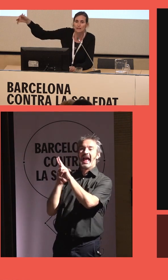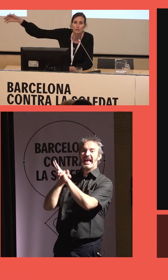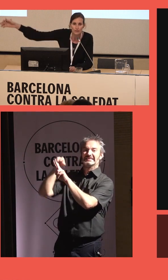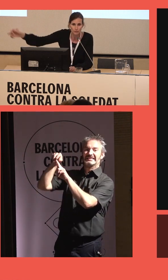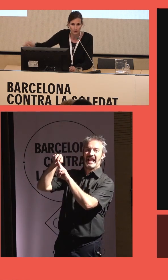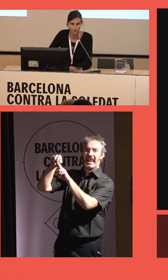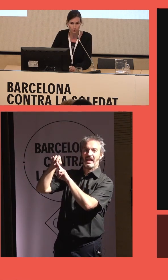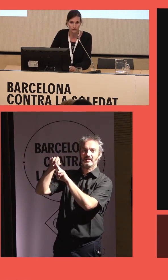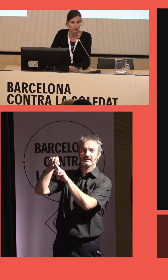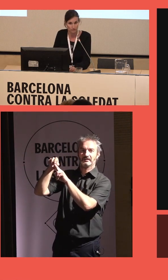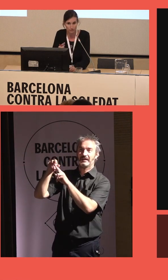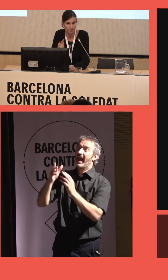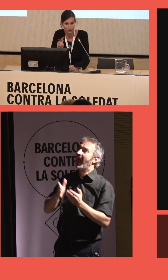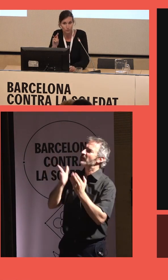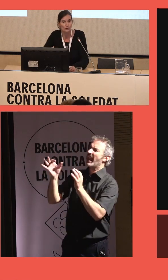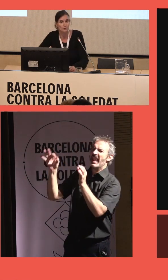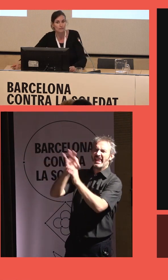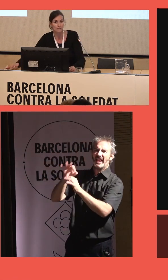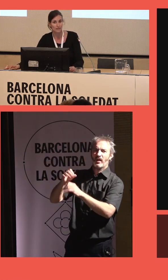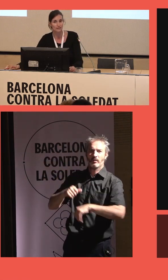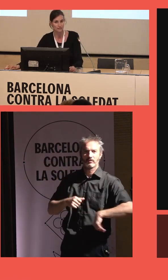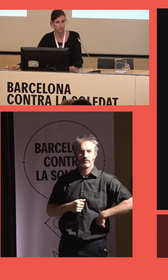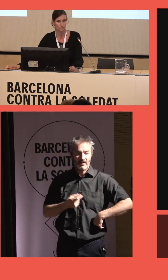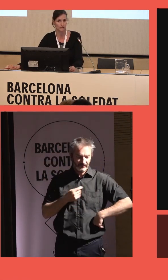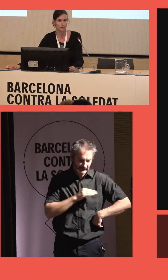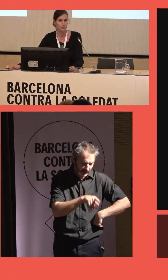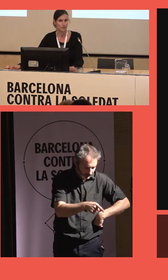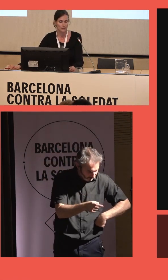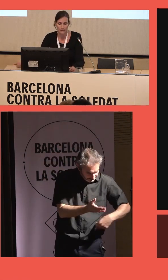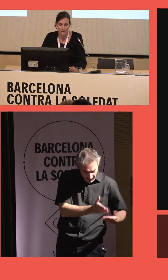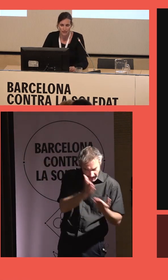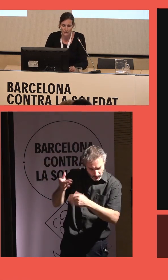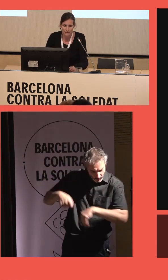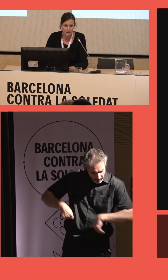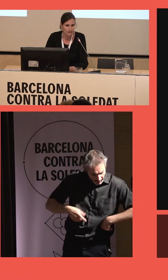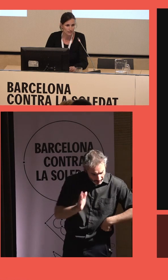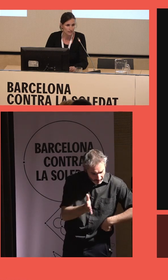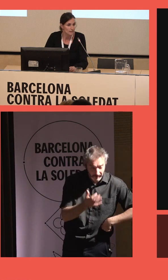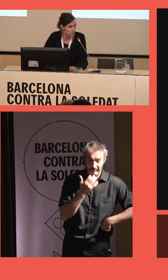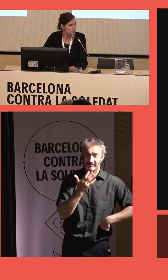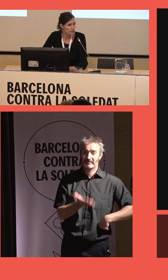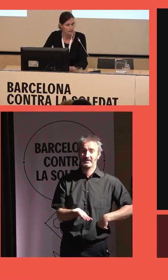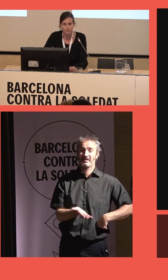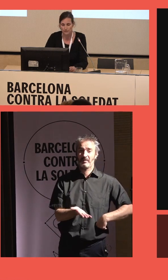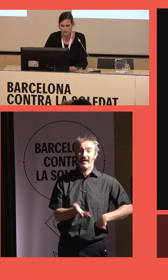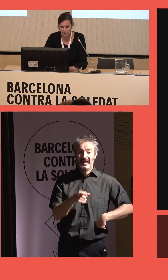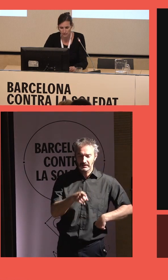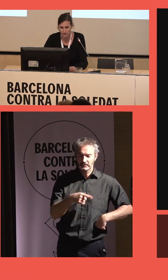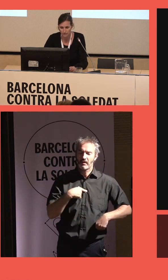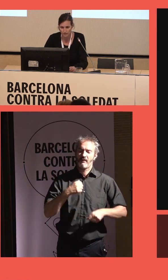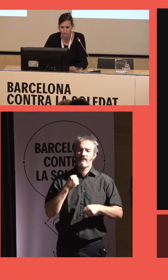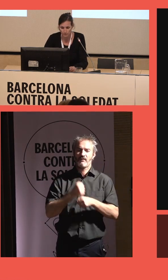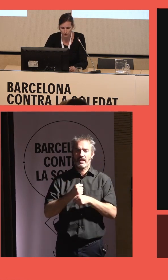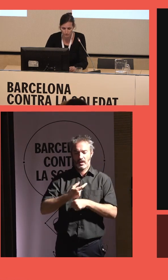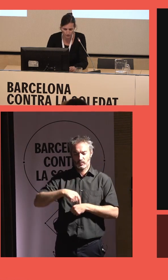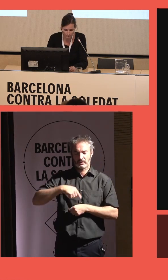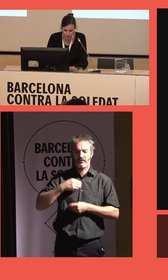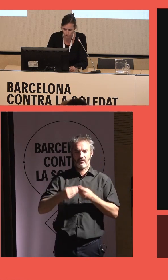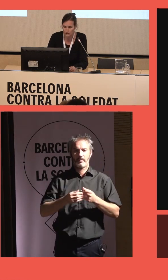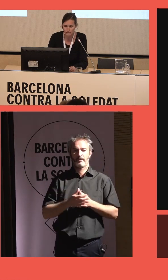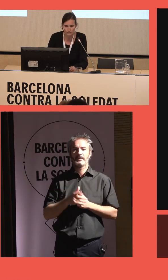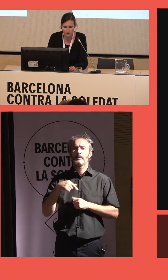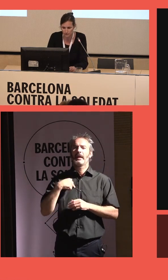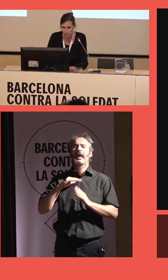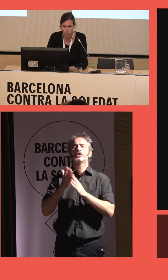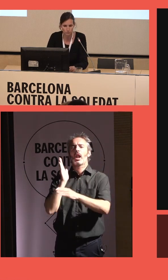del costat i ningú li diu que l'ajudi és que no li hem ensenyat aquest jove i això és una de les feines que fem també